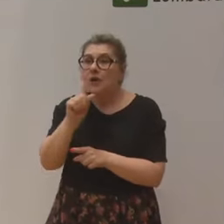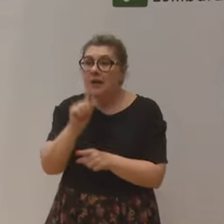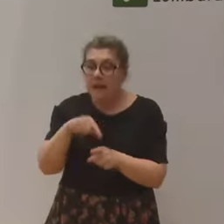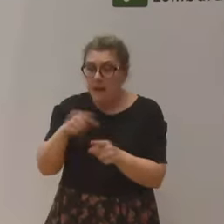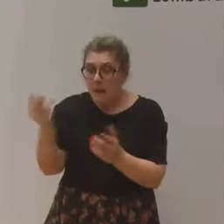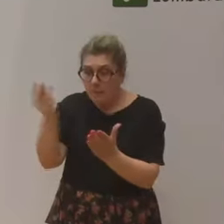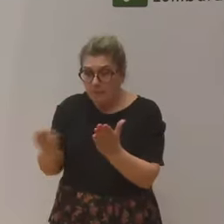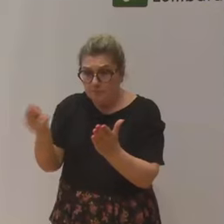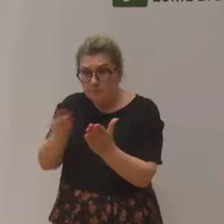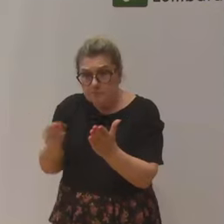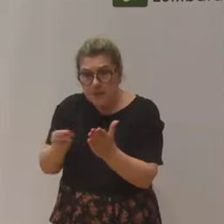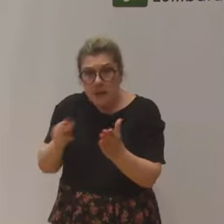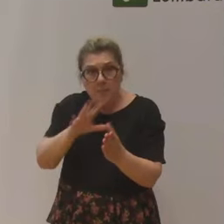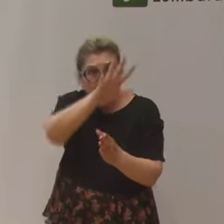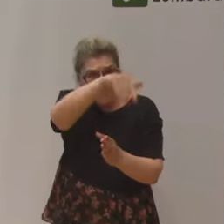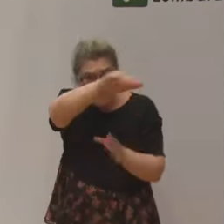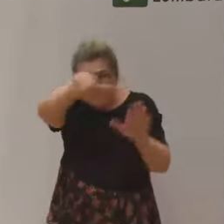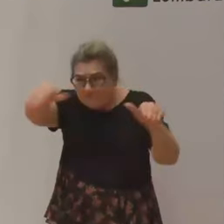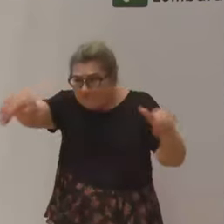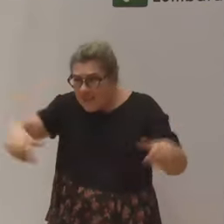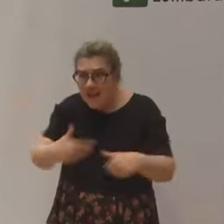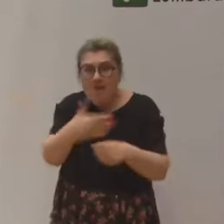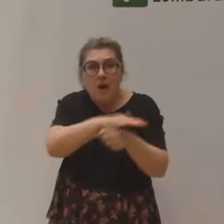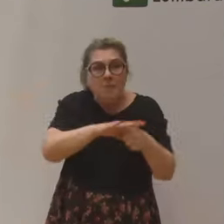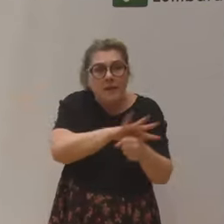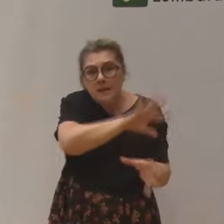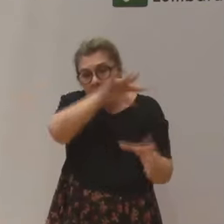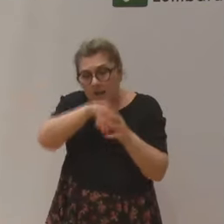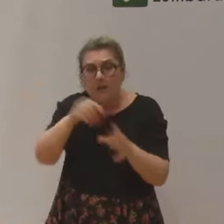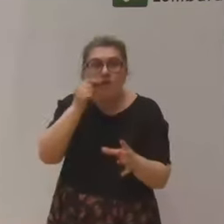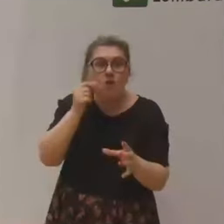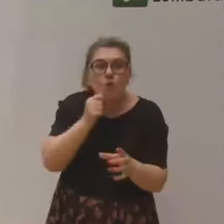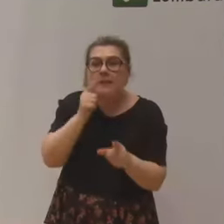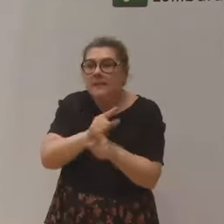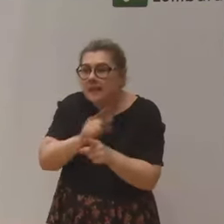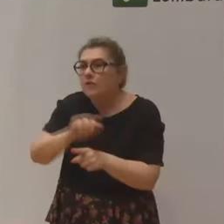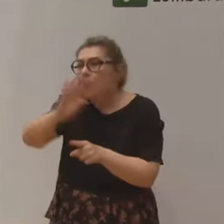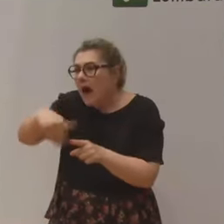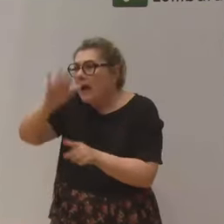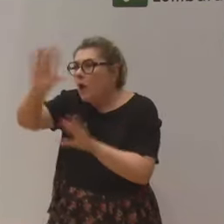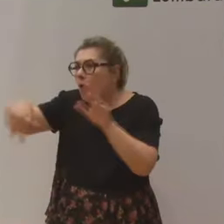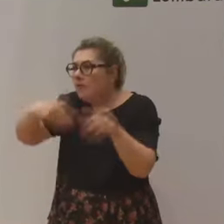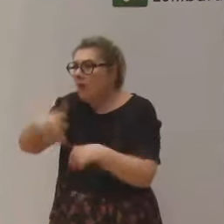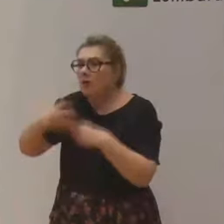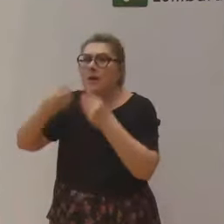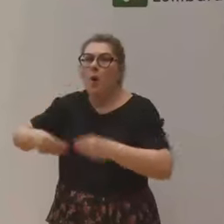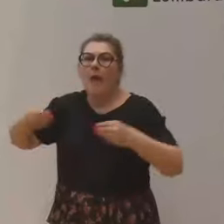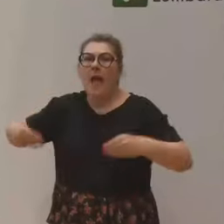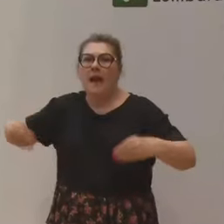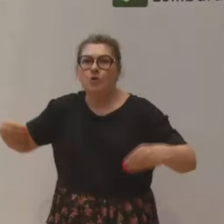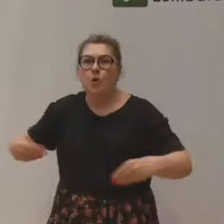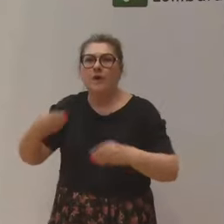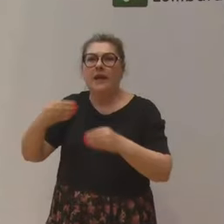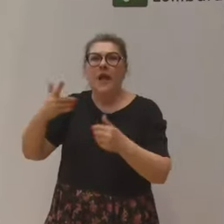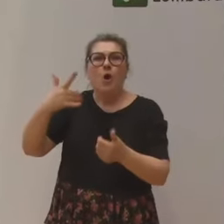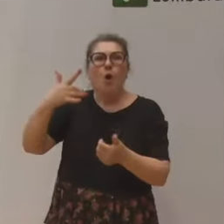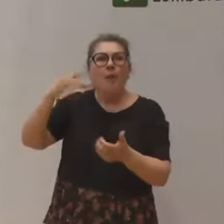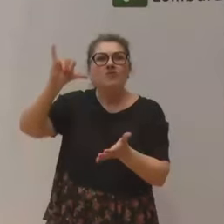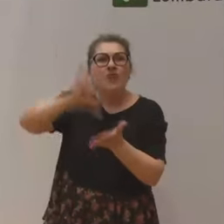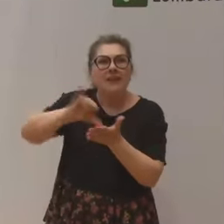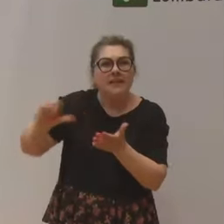questi processi aggregativi tra i genitori vengano coinvolti anche gli operatori e i servizi diurni, ma anche i